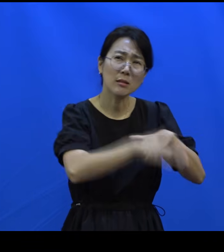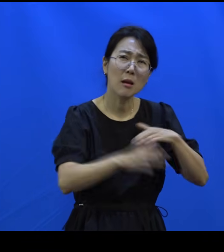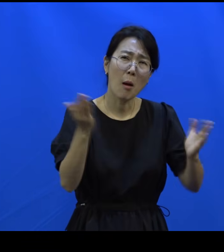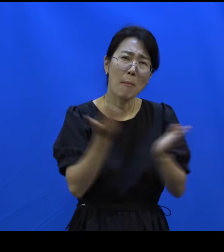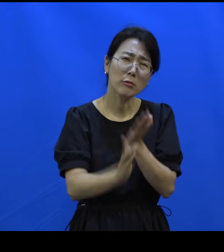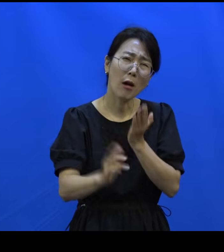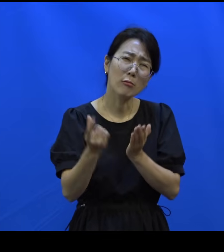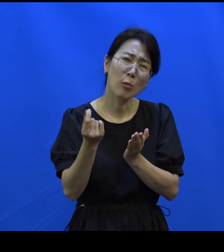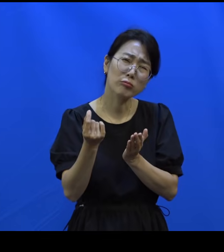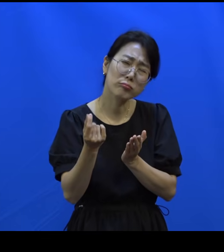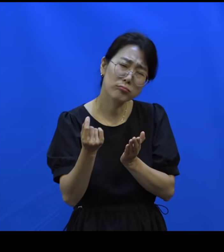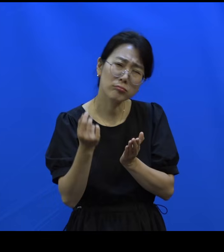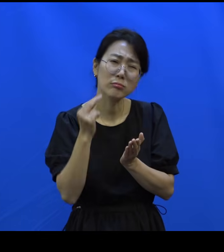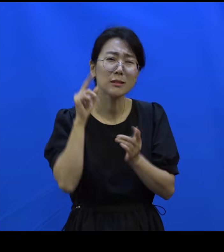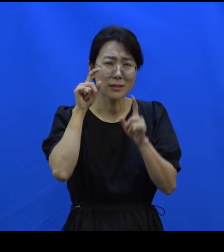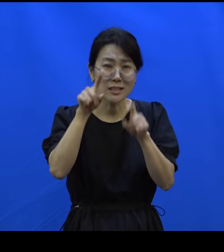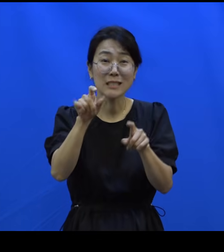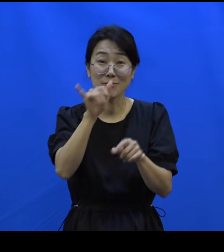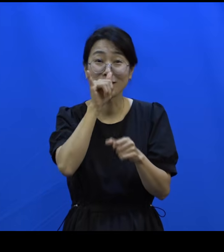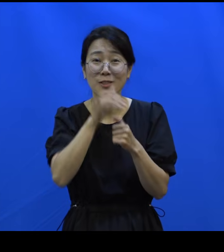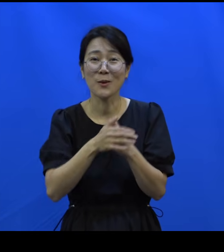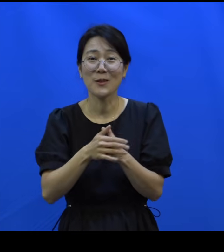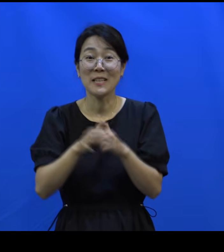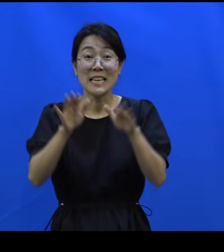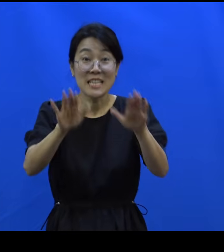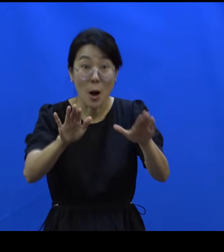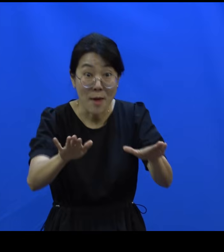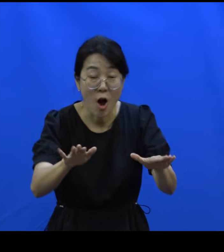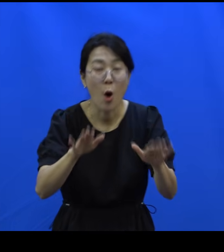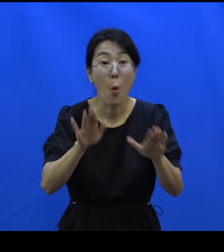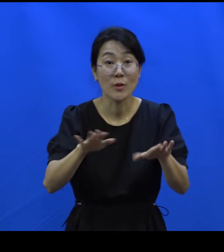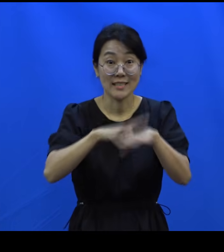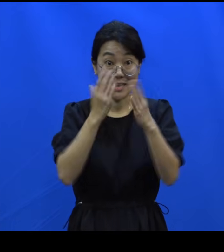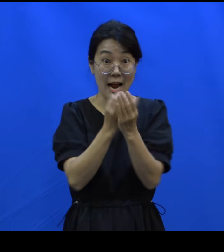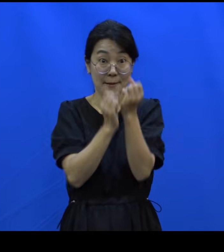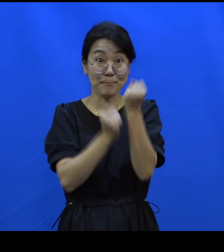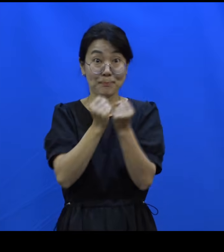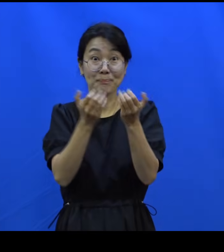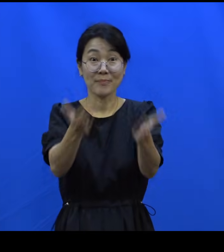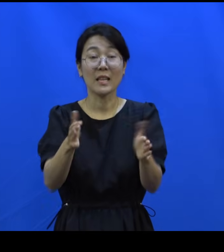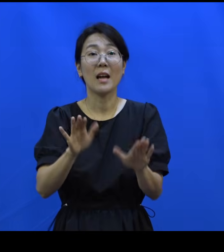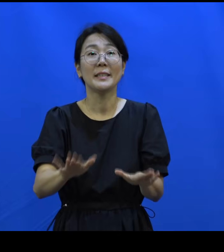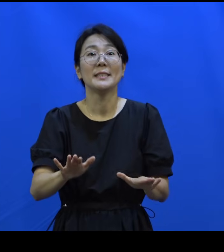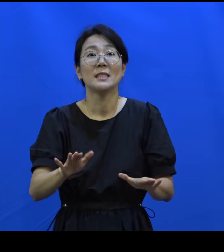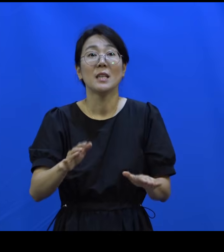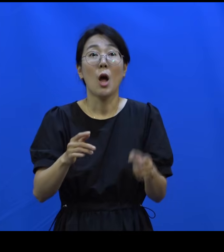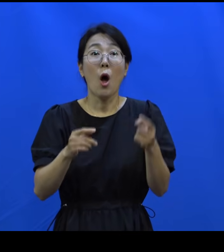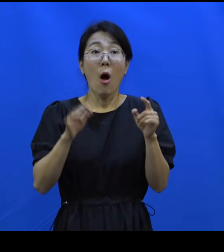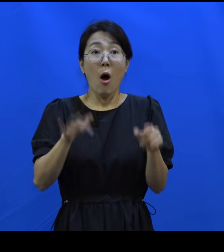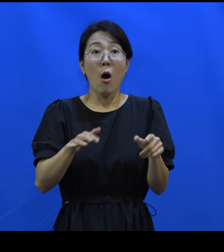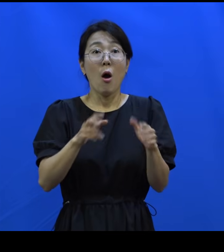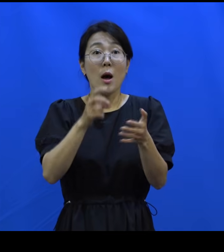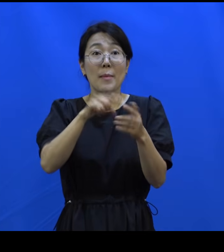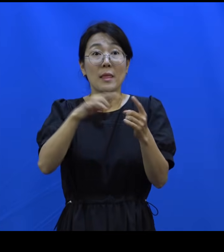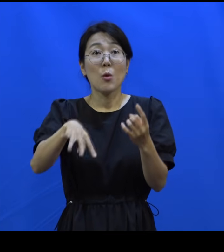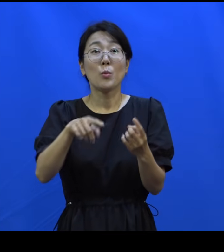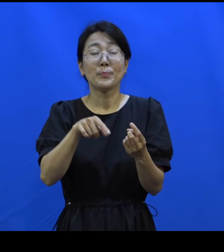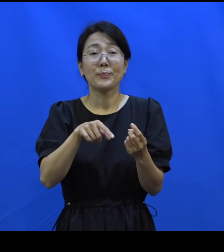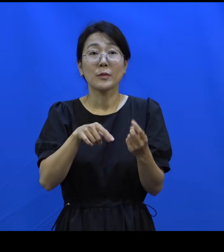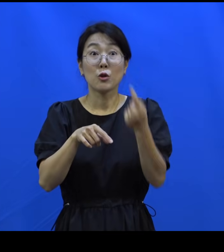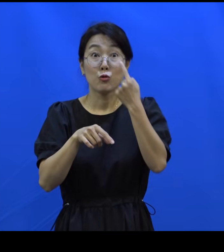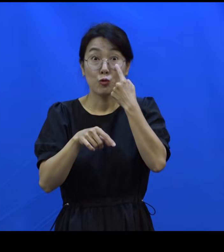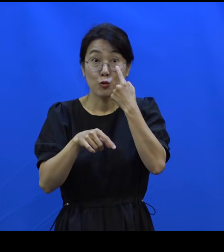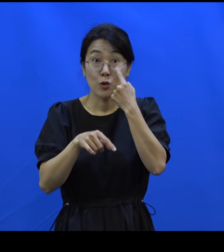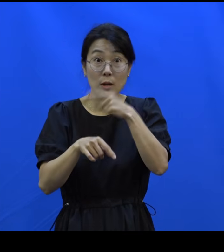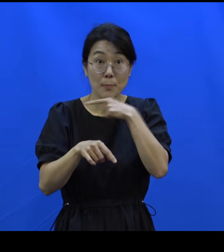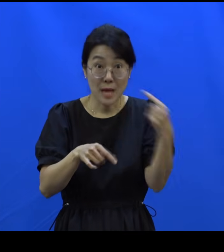구약의 전통적인 가르침을 예수님이 먼저 언급하시죠. 38절에 또 눈은 눈으로 이는 이로 갚으라 하였다는